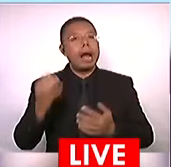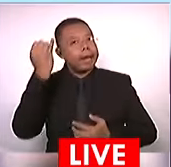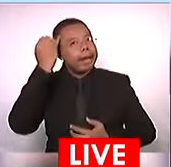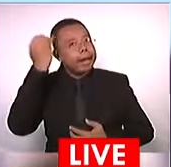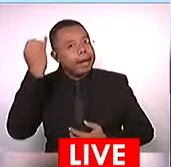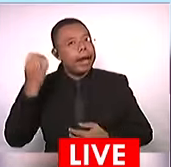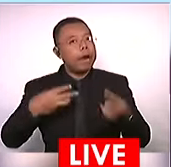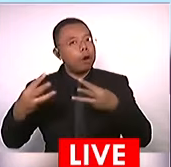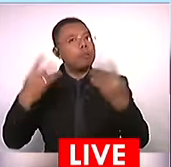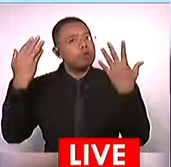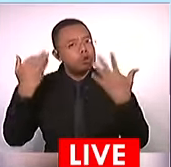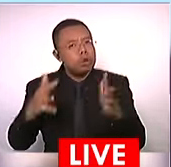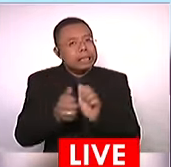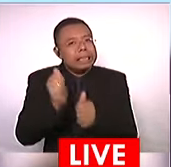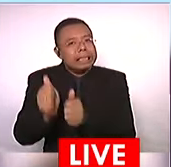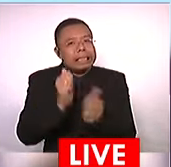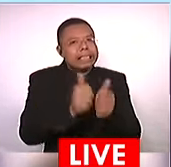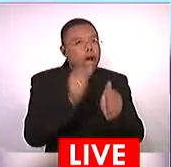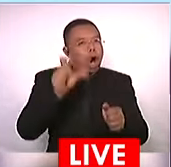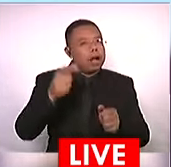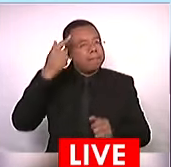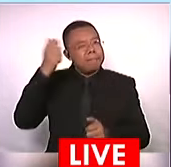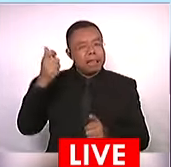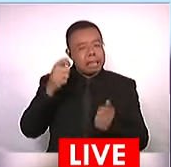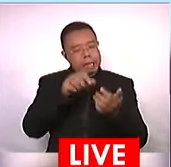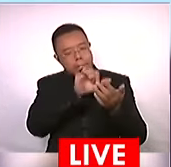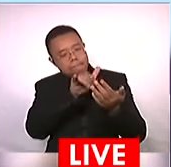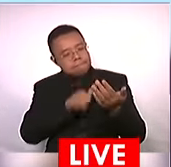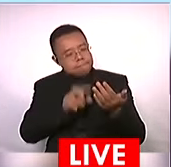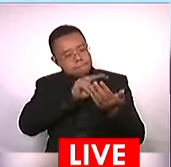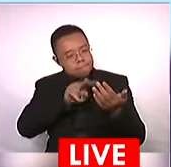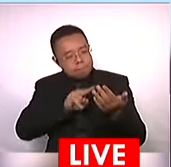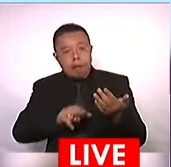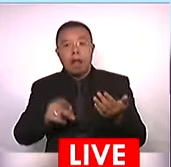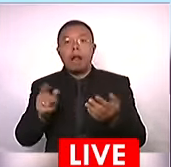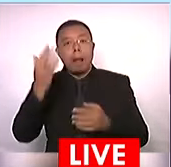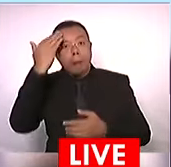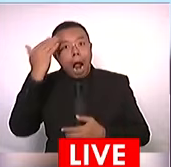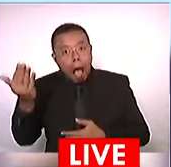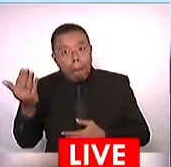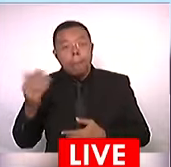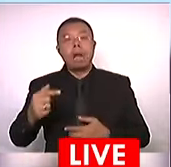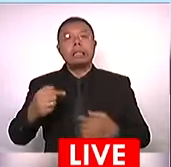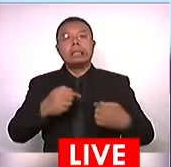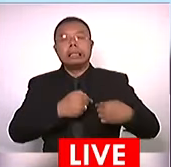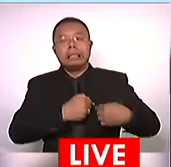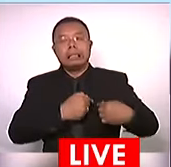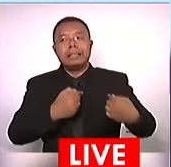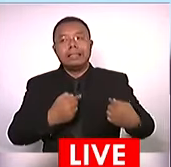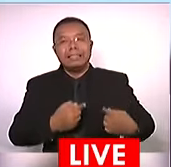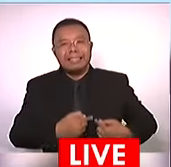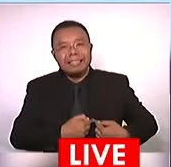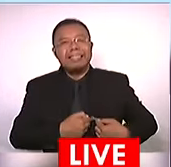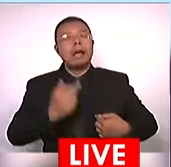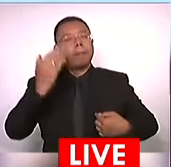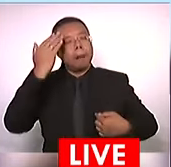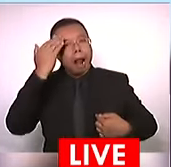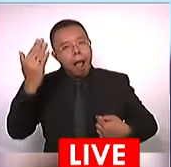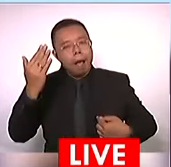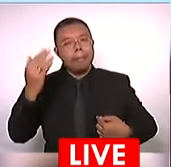gagasan ekonomi yang sudah diuji oleh para pakar dan berbasis pada pengalaman batin dan juga